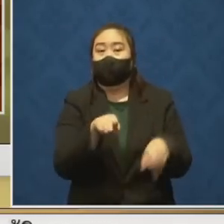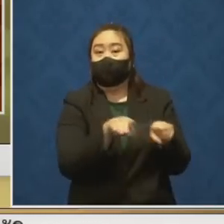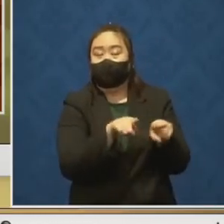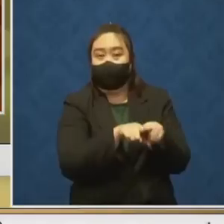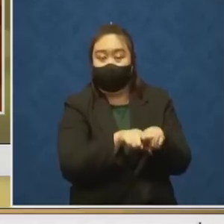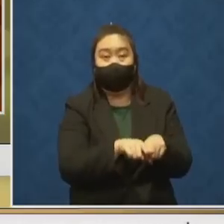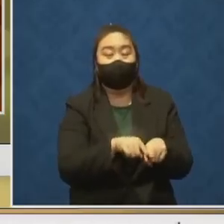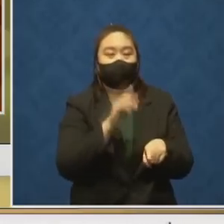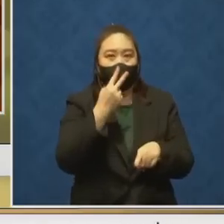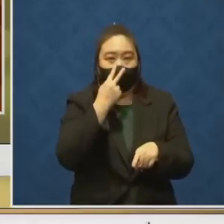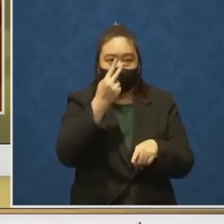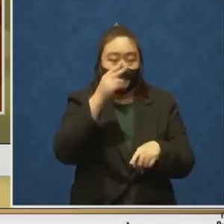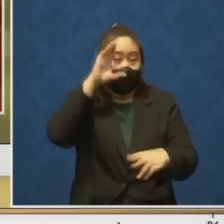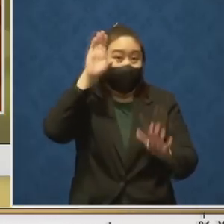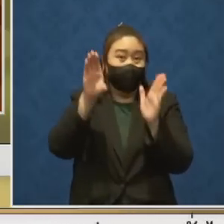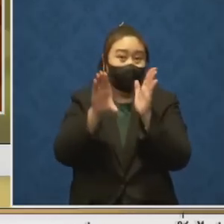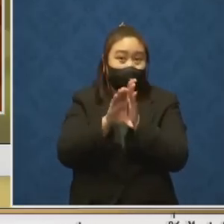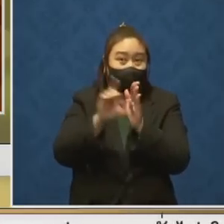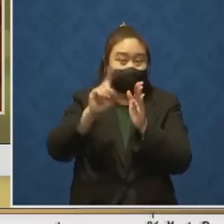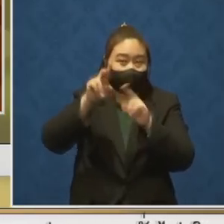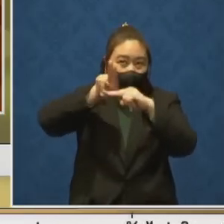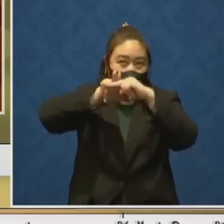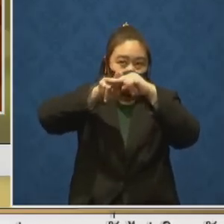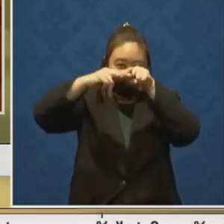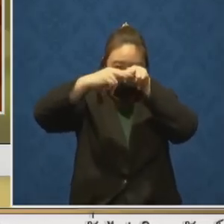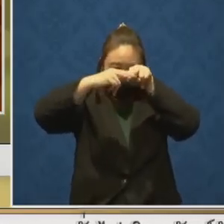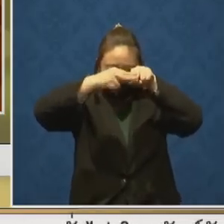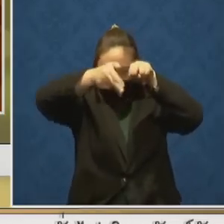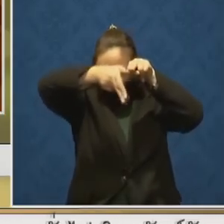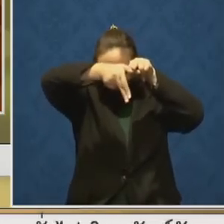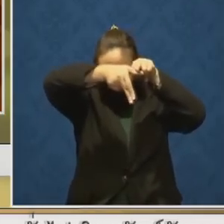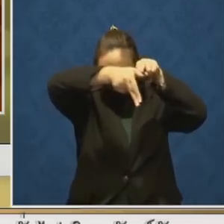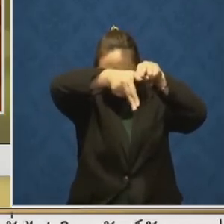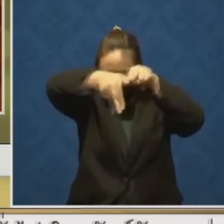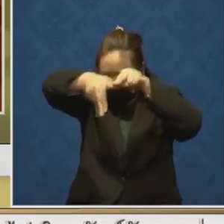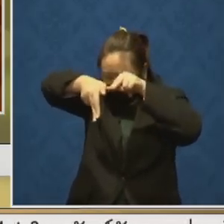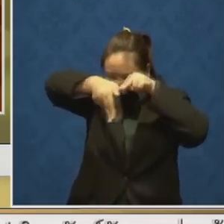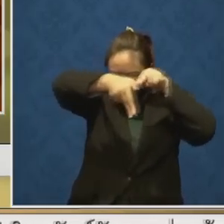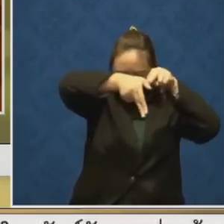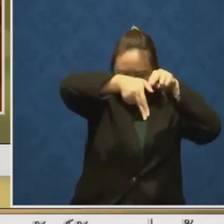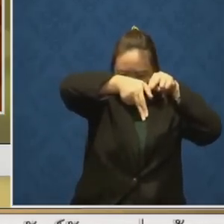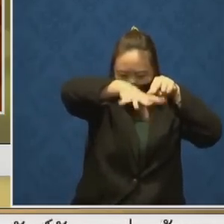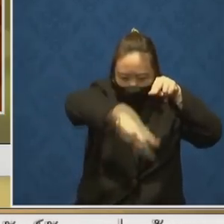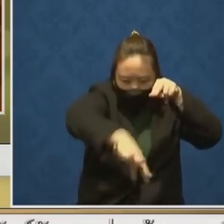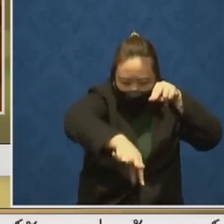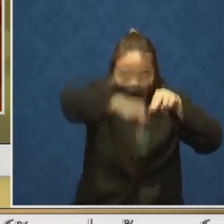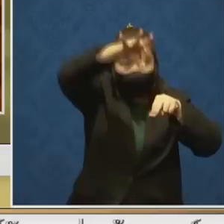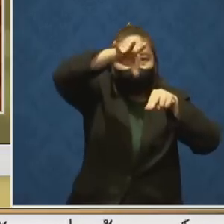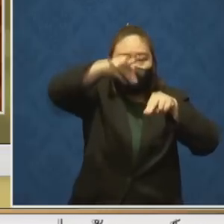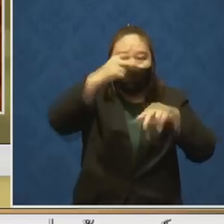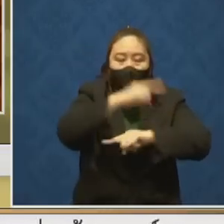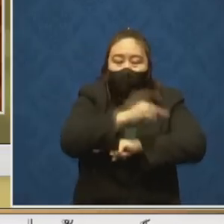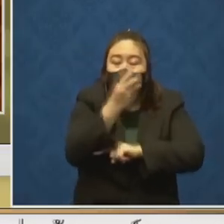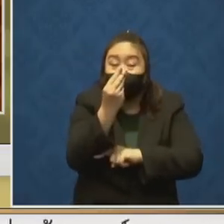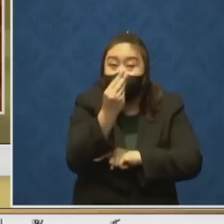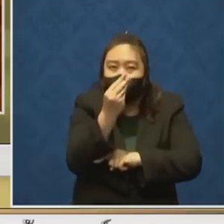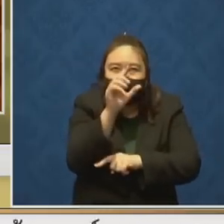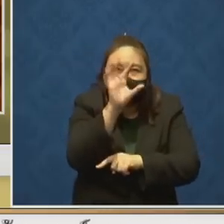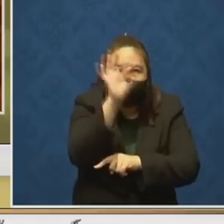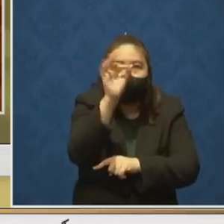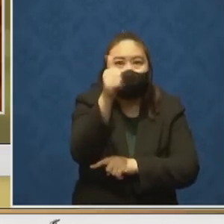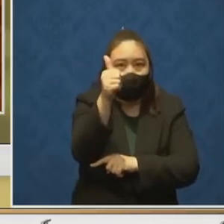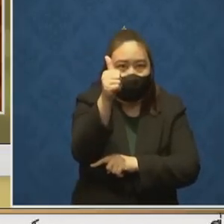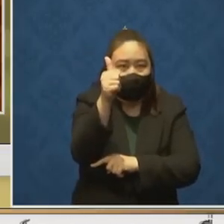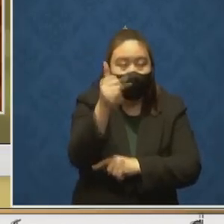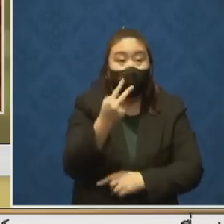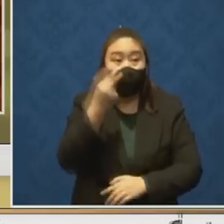ดาเทียมGoogle Earthซึ่สามารถจะเลือกดวันที่ได้วเราอยจะดูวันที่ไหนท่านประทาน